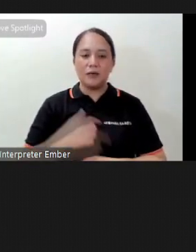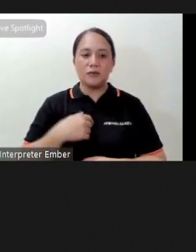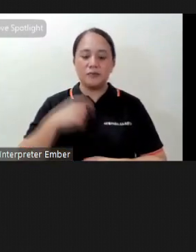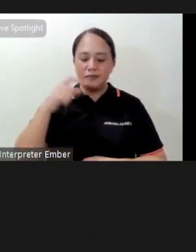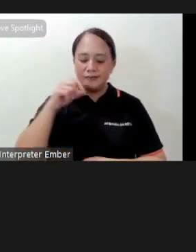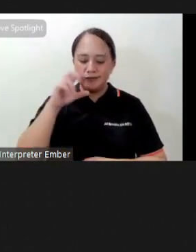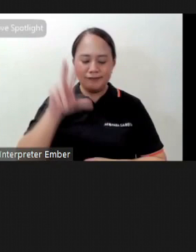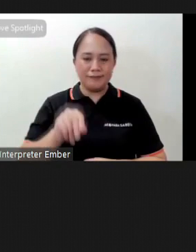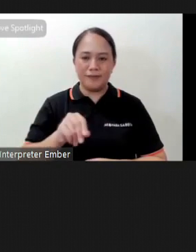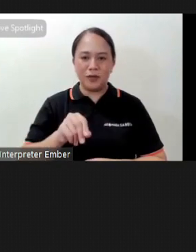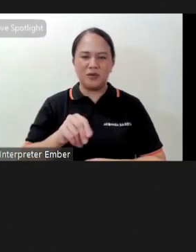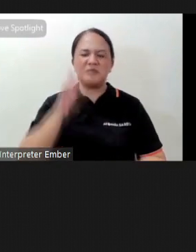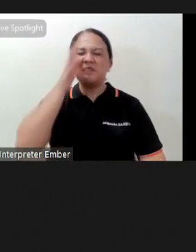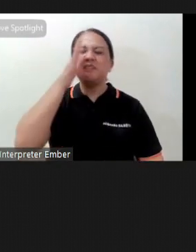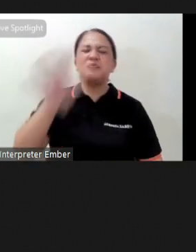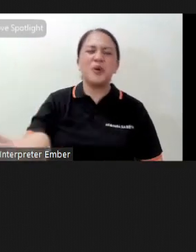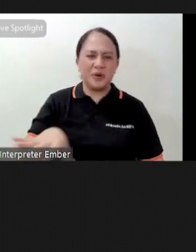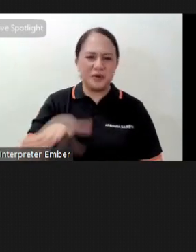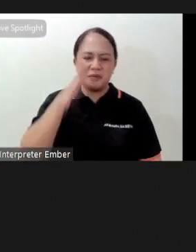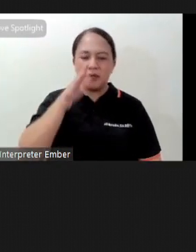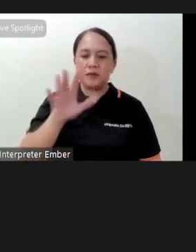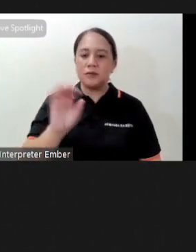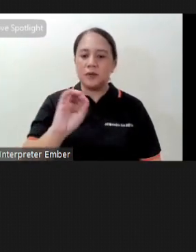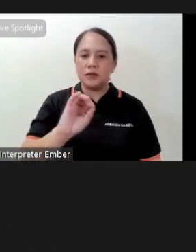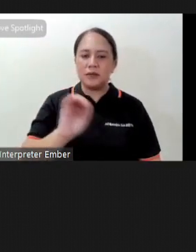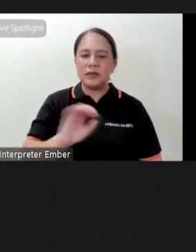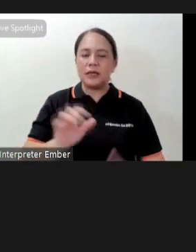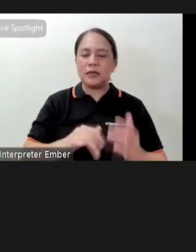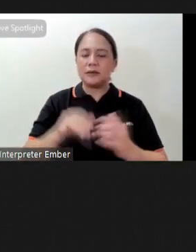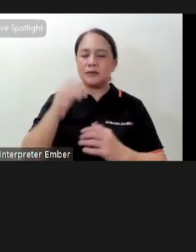hindi yan pansinin so ang mindfulness